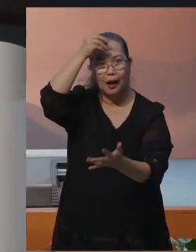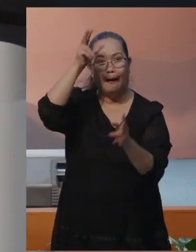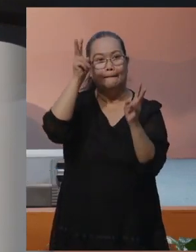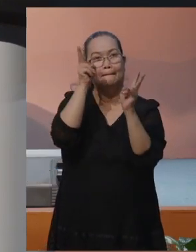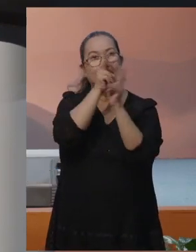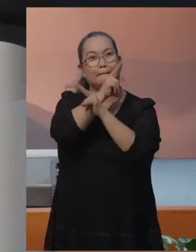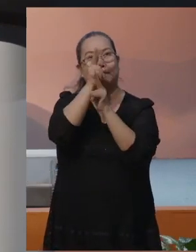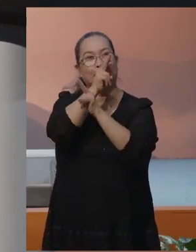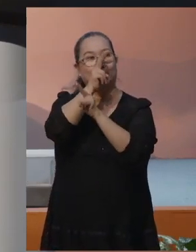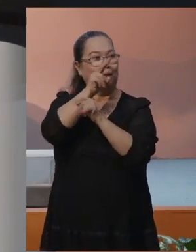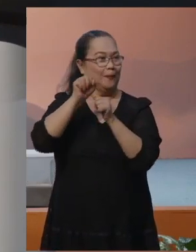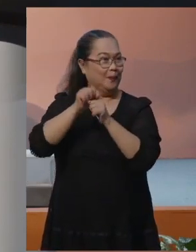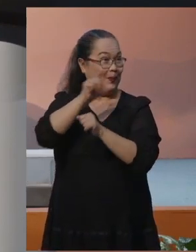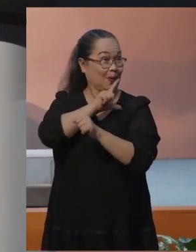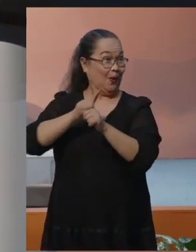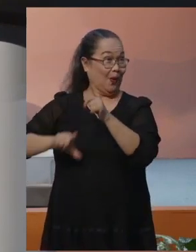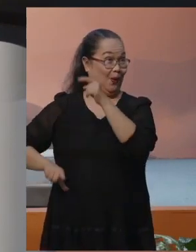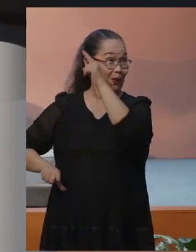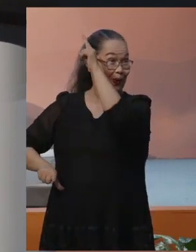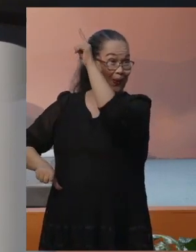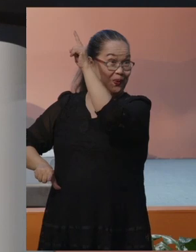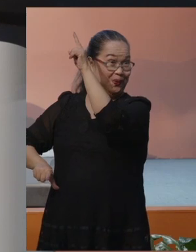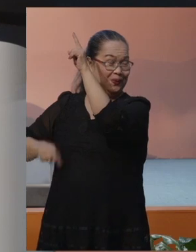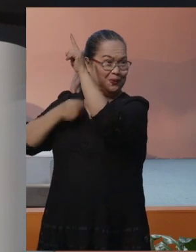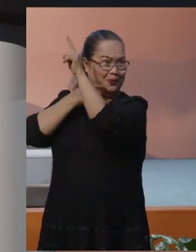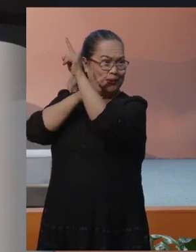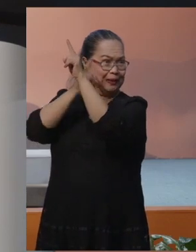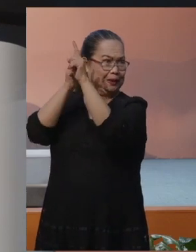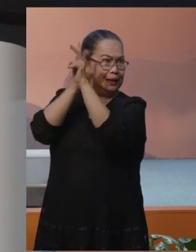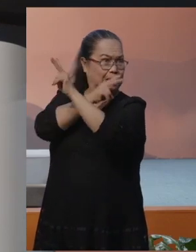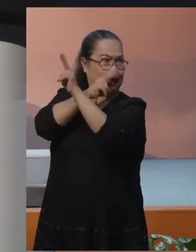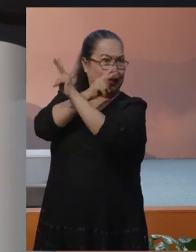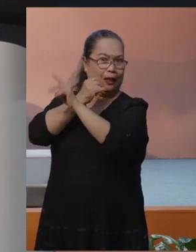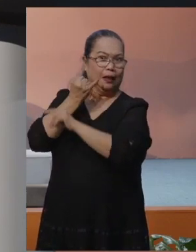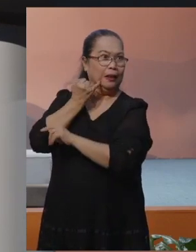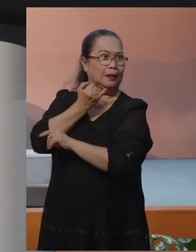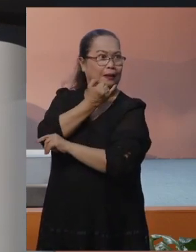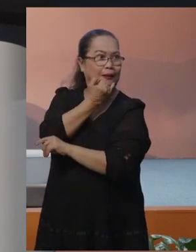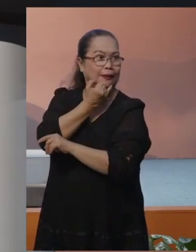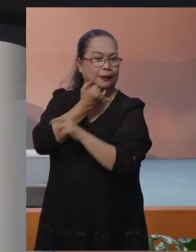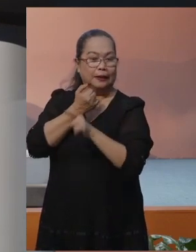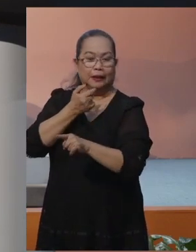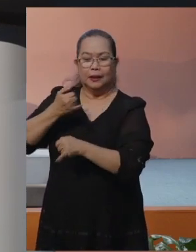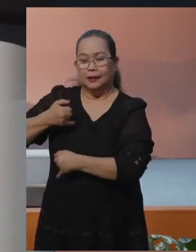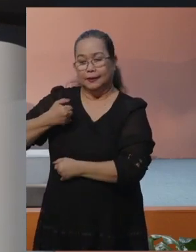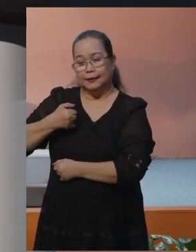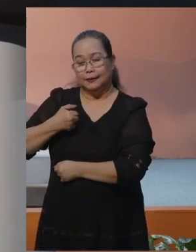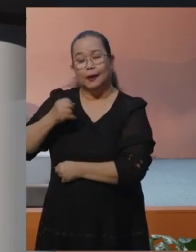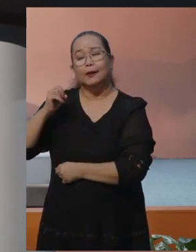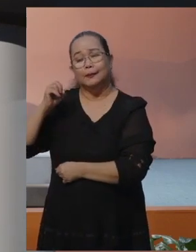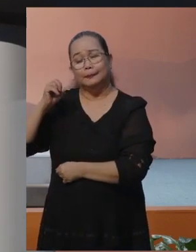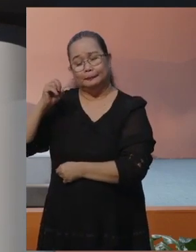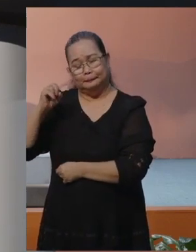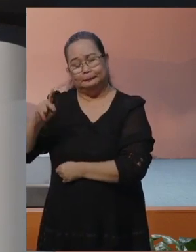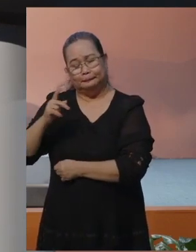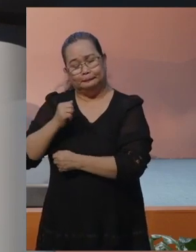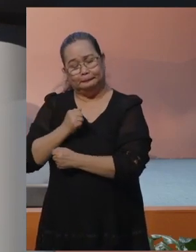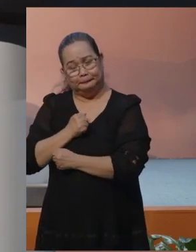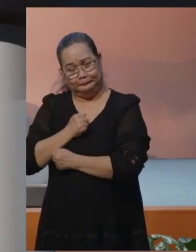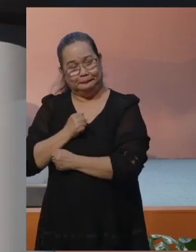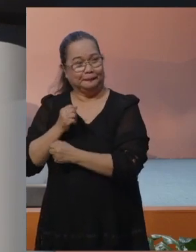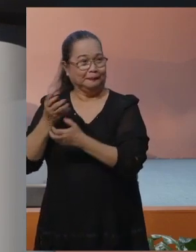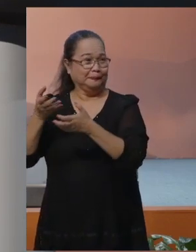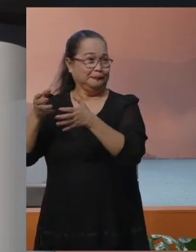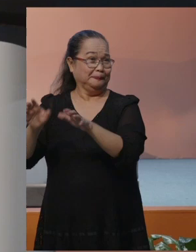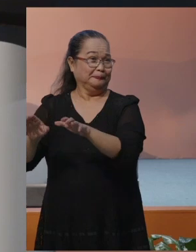pagkakamali. At ang Diyos naman, kahit na nagkamali ang kanyang hinirang na general, ay binigyan pa rin siya ng